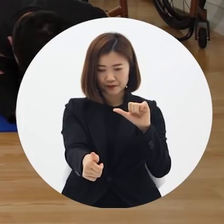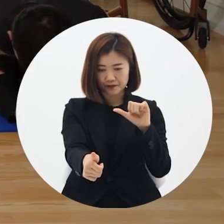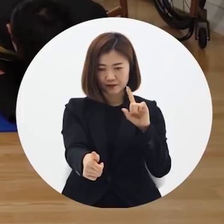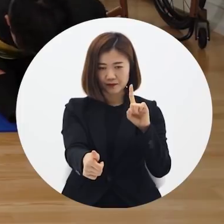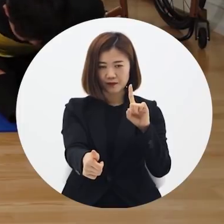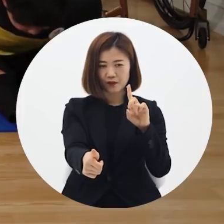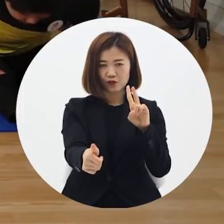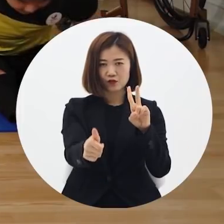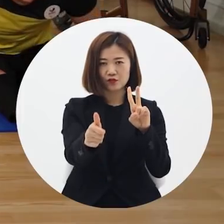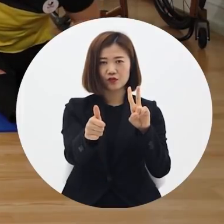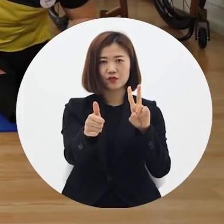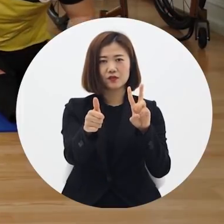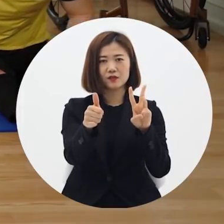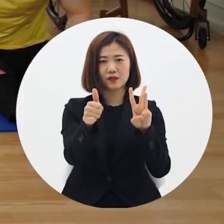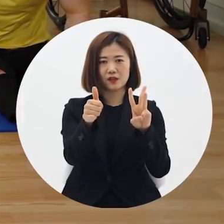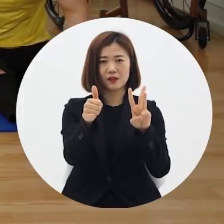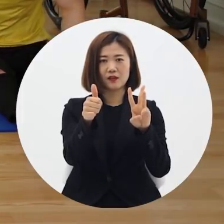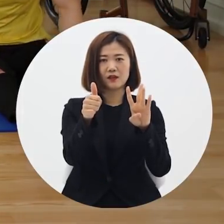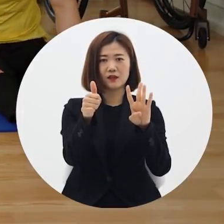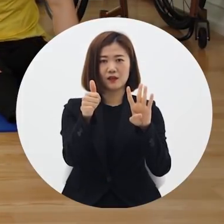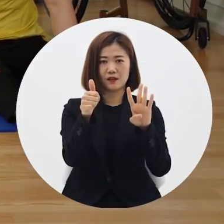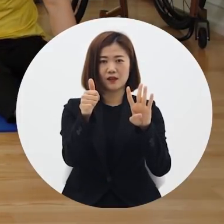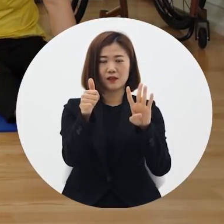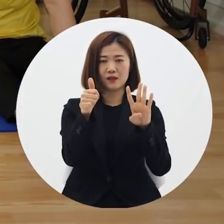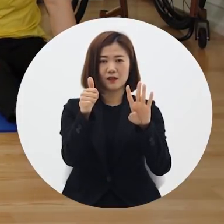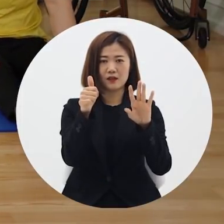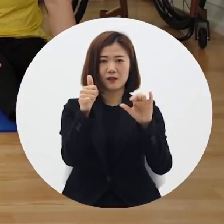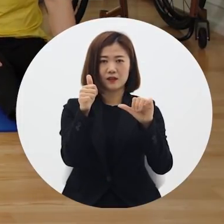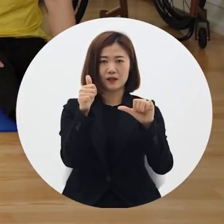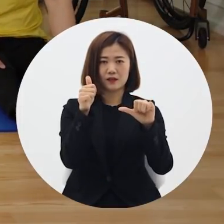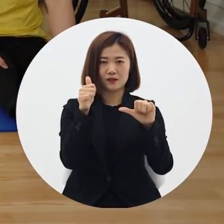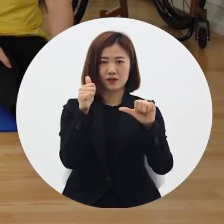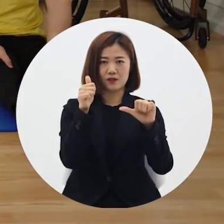하나, 둘, 셋, 넷,